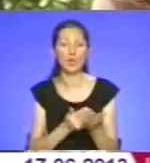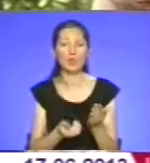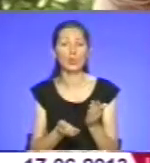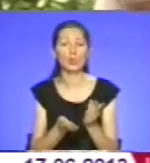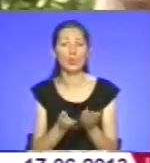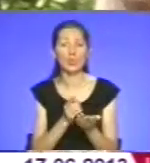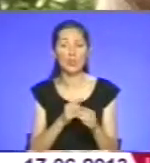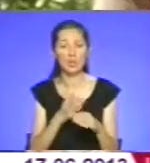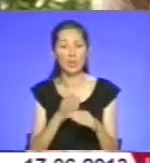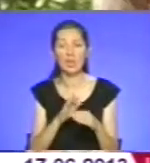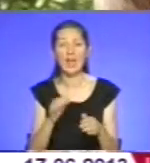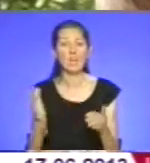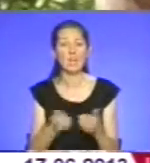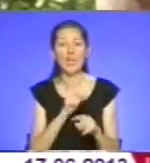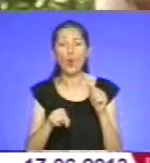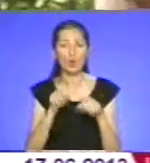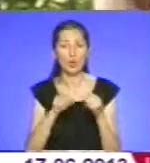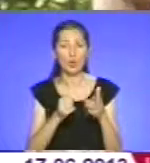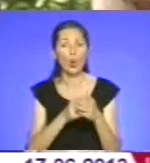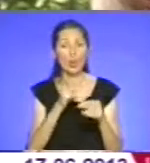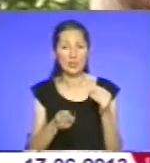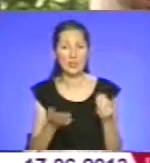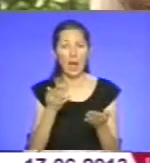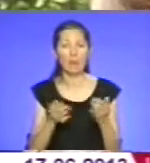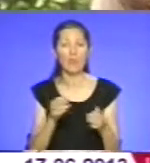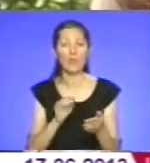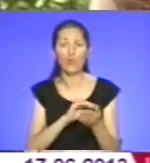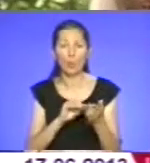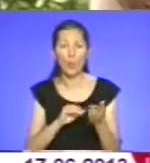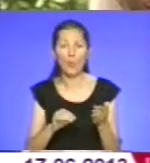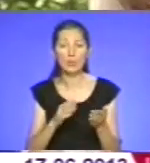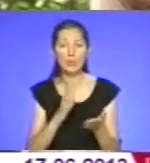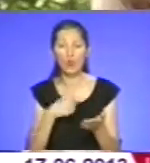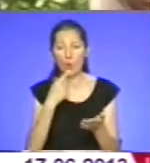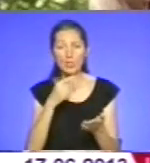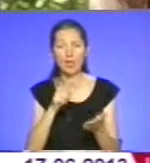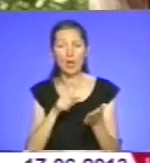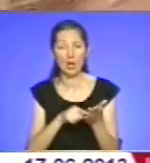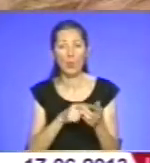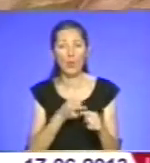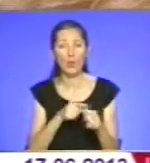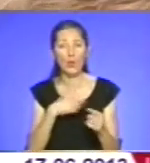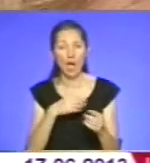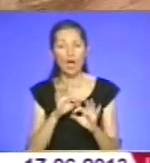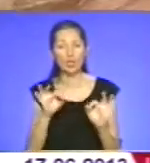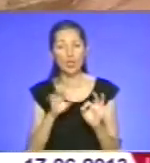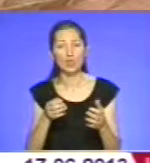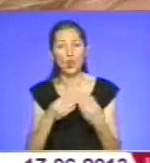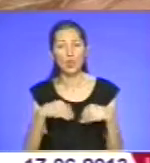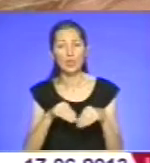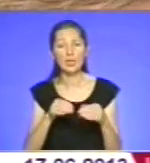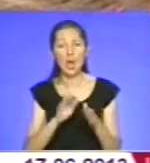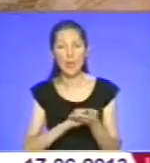і не встиг віддрукувати до кінця, зато в рукописі от йдеться про ту крапку, про яку я от розказую. Родина письменника